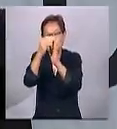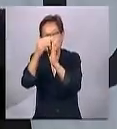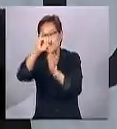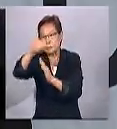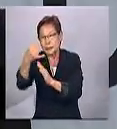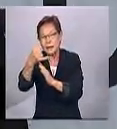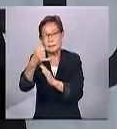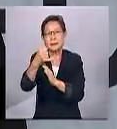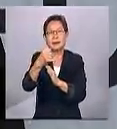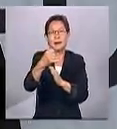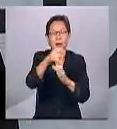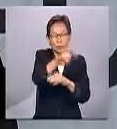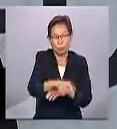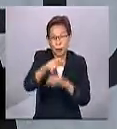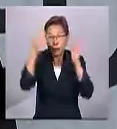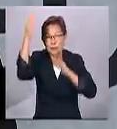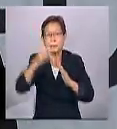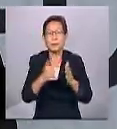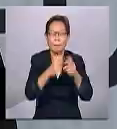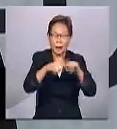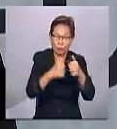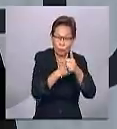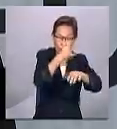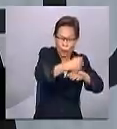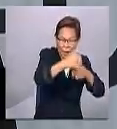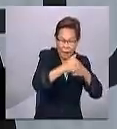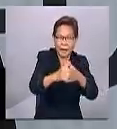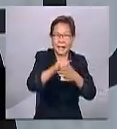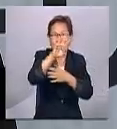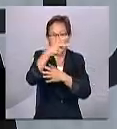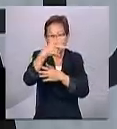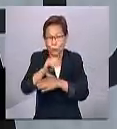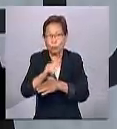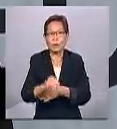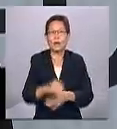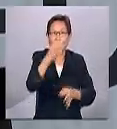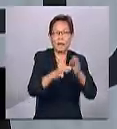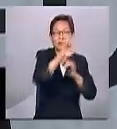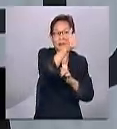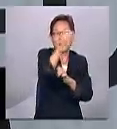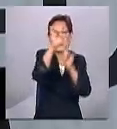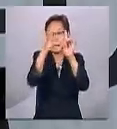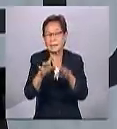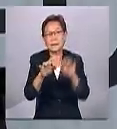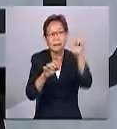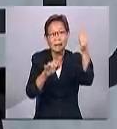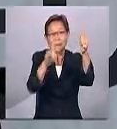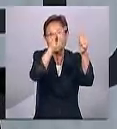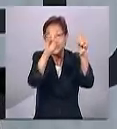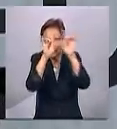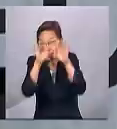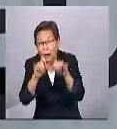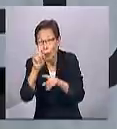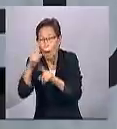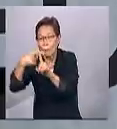that the guidelines given by WHO. If we test 10 tests, one positive, then that shows